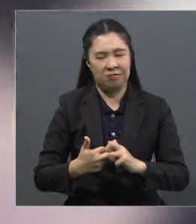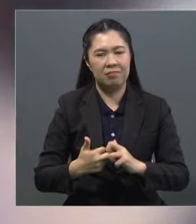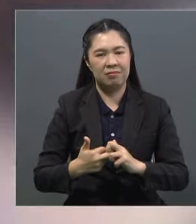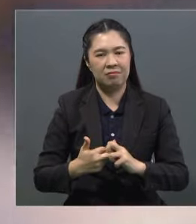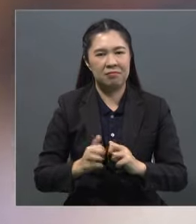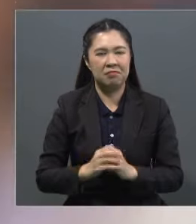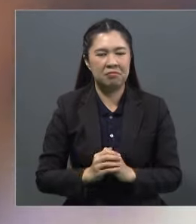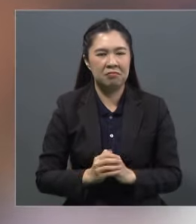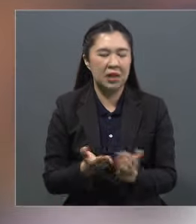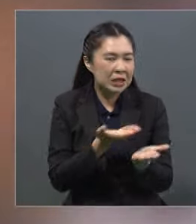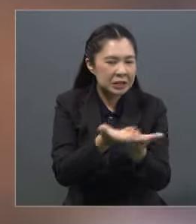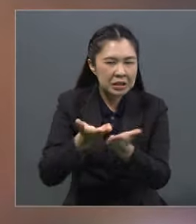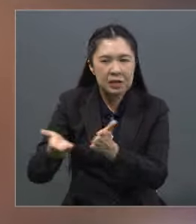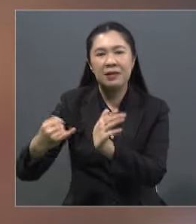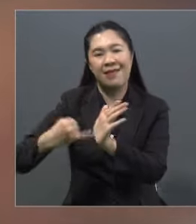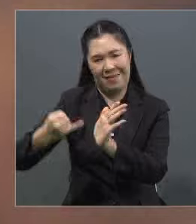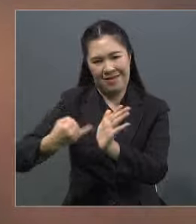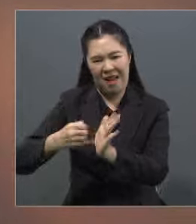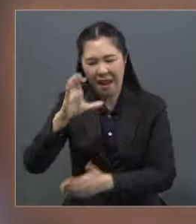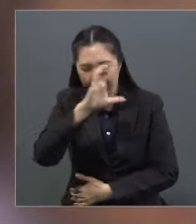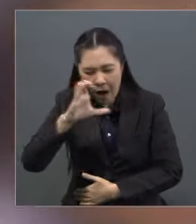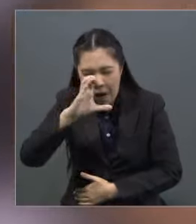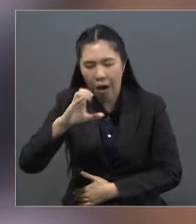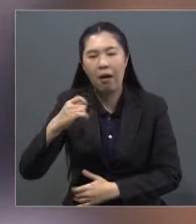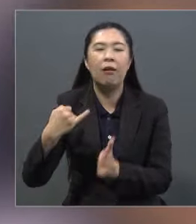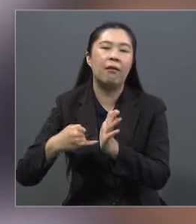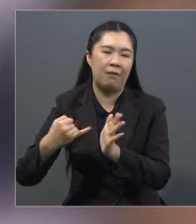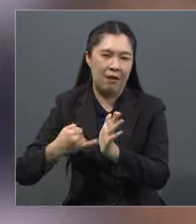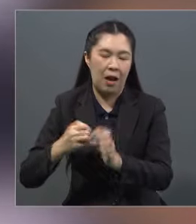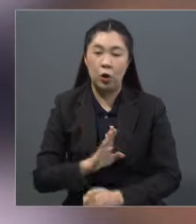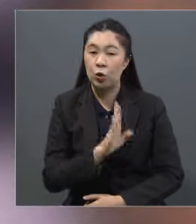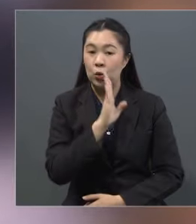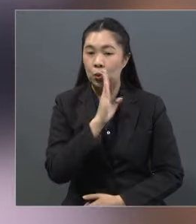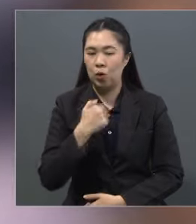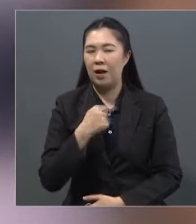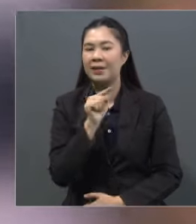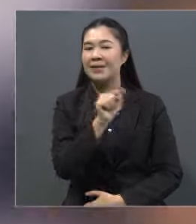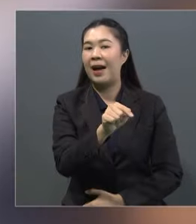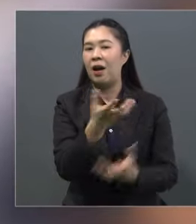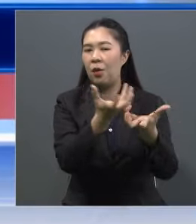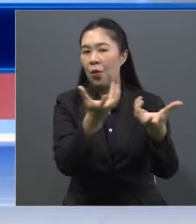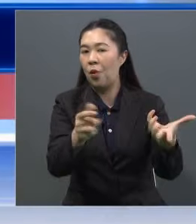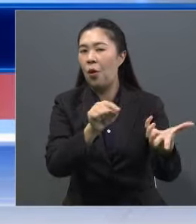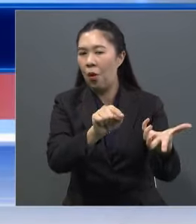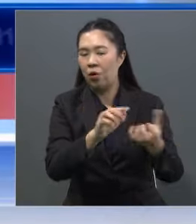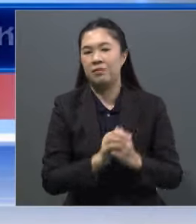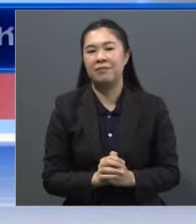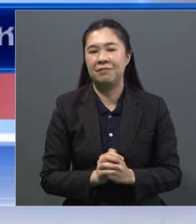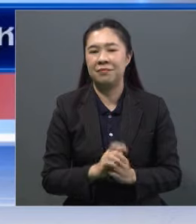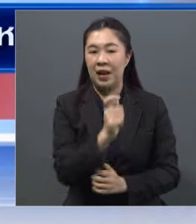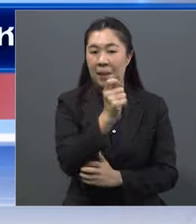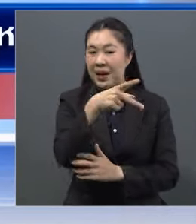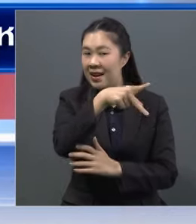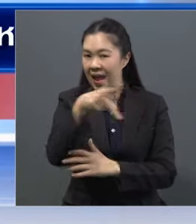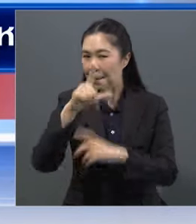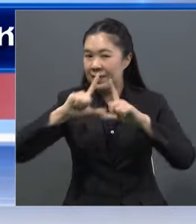าถึงง่ายการเข้าถึงง่ายคือหลายพี่ป๋องเวลาเราสั่งสินค้าเราก็จะสั่งจากแอปชื่อดังแพลตฟอร์ม